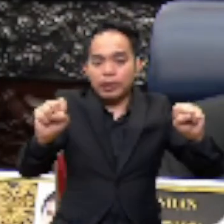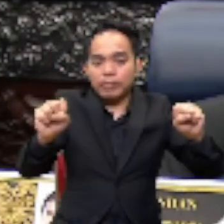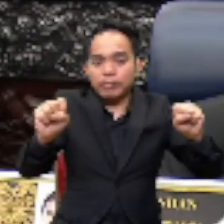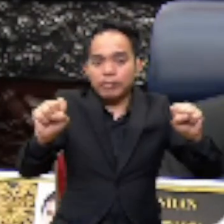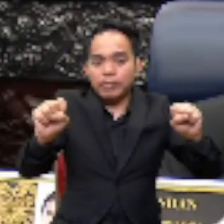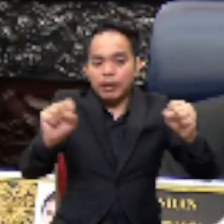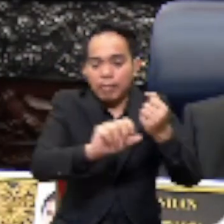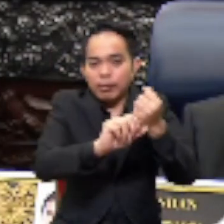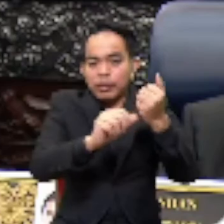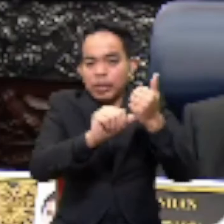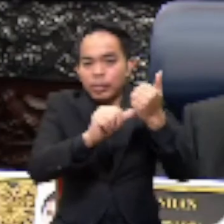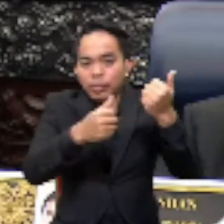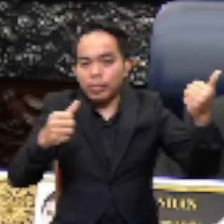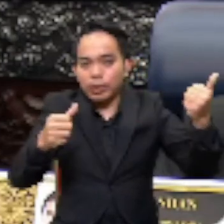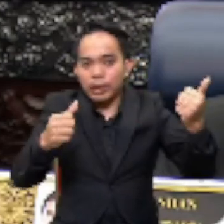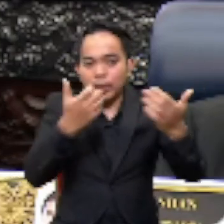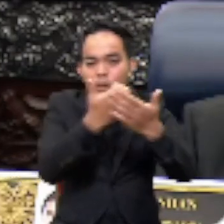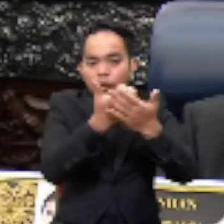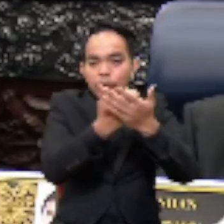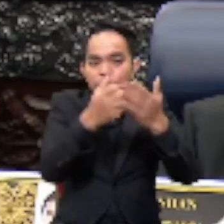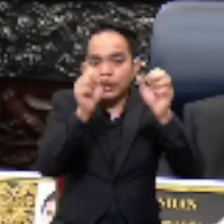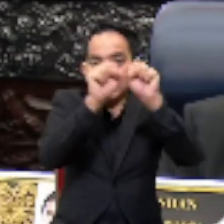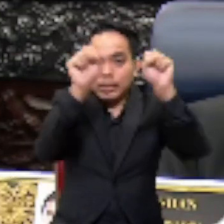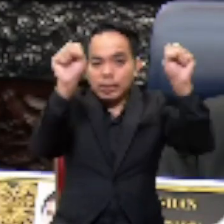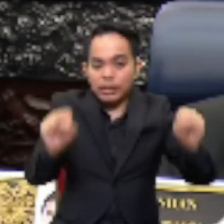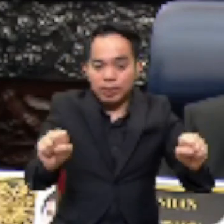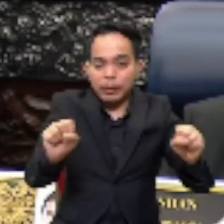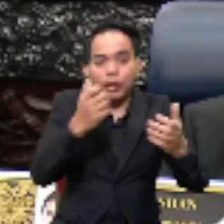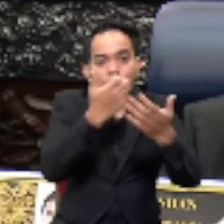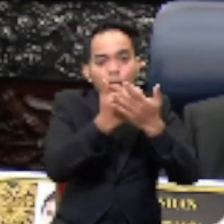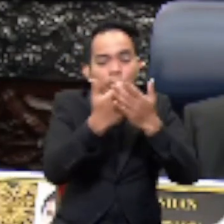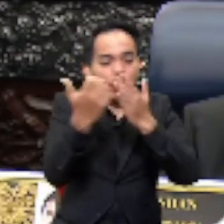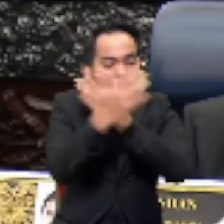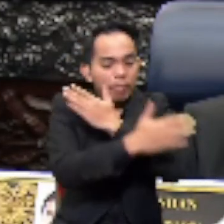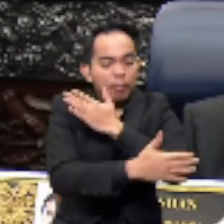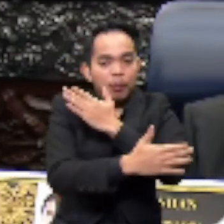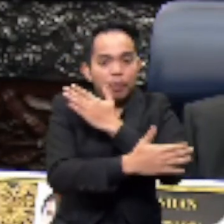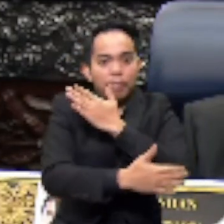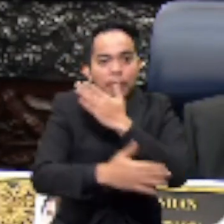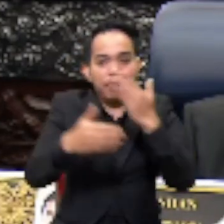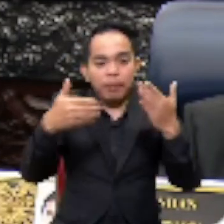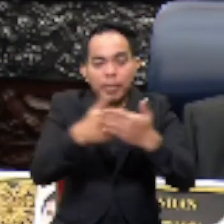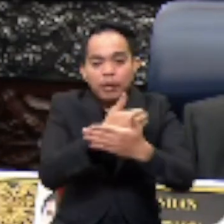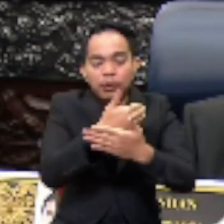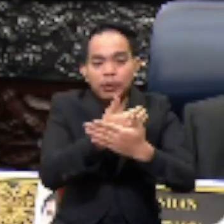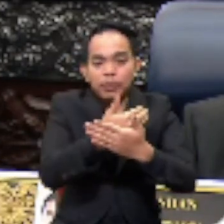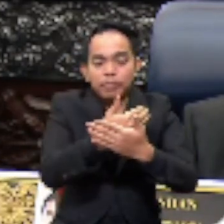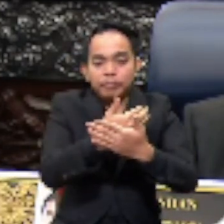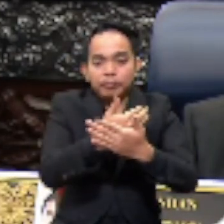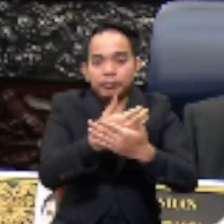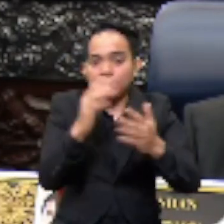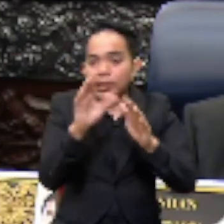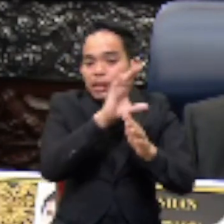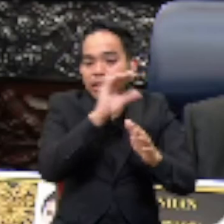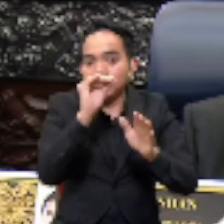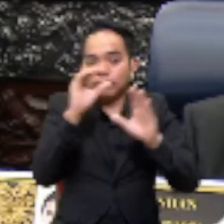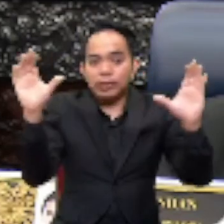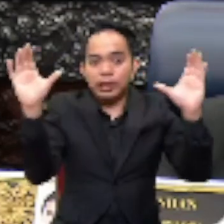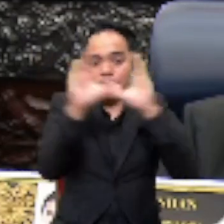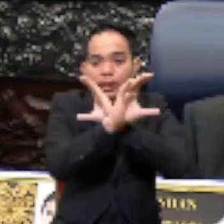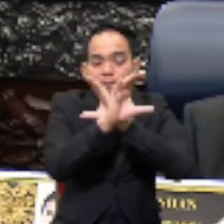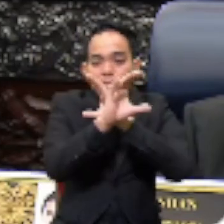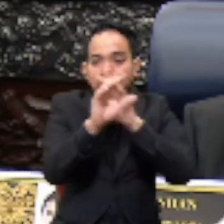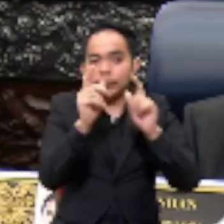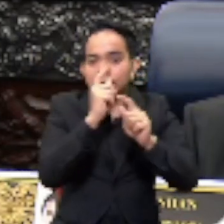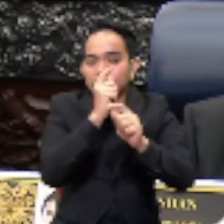ekosistem pembangunan ekonomi baru menangani isu kawasan tepu Bina Bandar serta cabaran mengekalkan